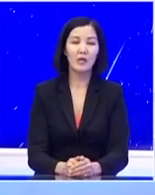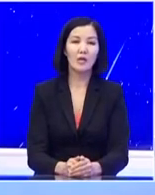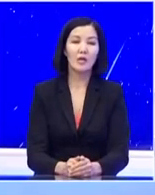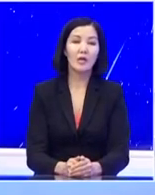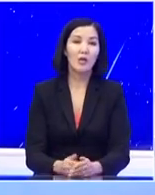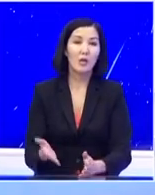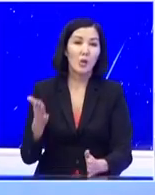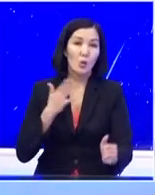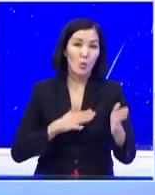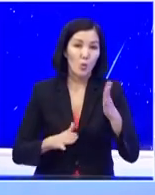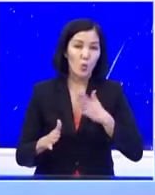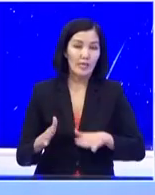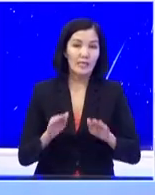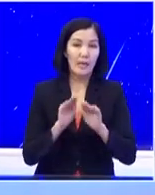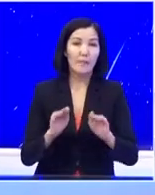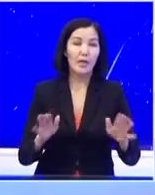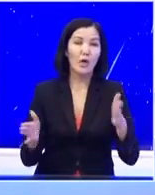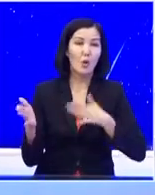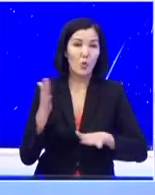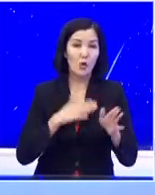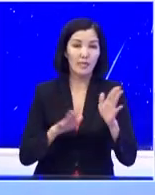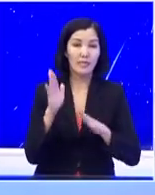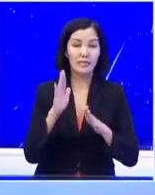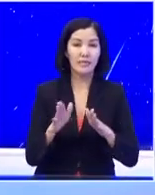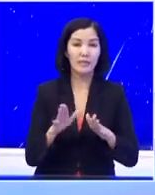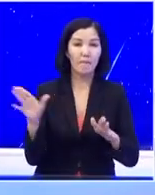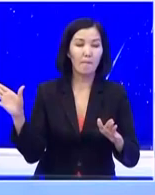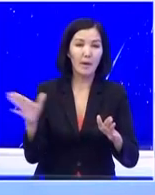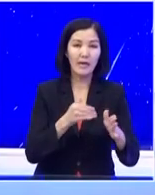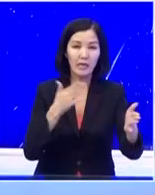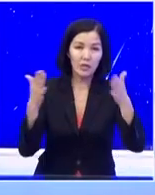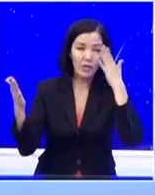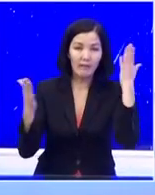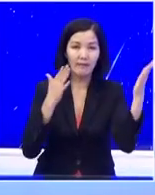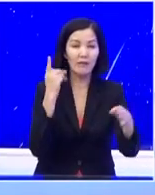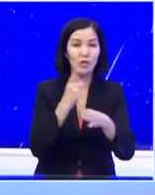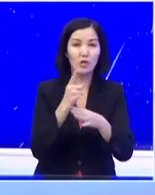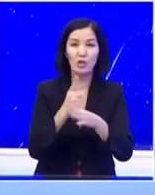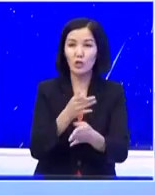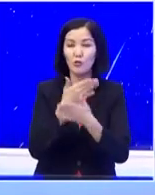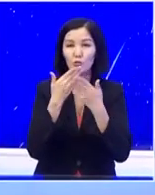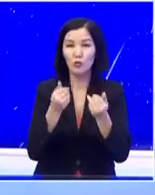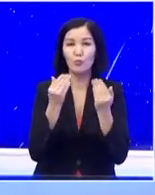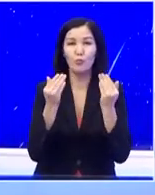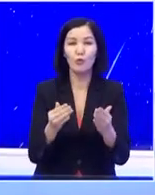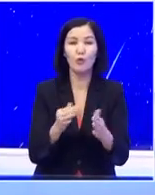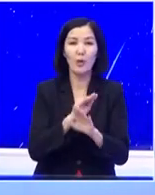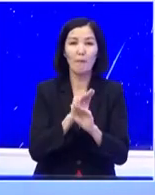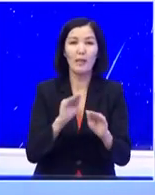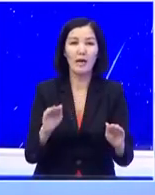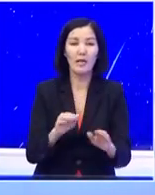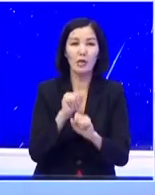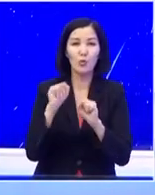Қуантсаң баланы қуант. Қандай жағдай болмасын, сәт болмасын, олардың шаттығына шектеу жоқ. Бүгінгі балаларды қорғау күніне